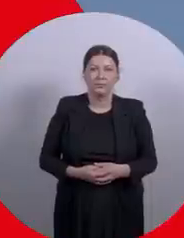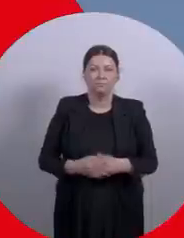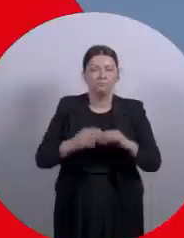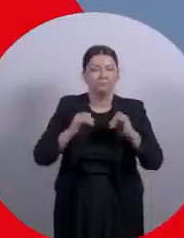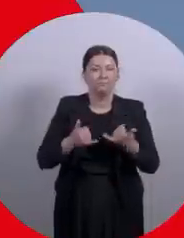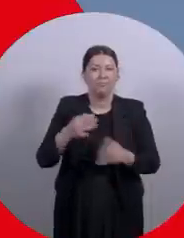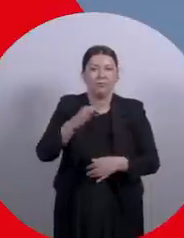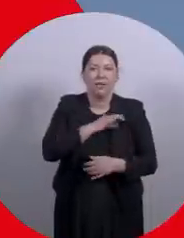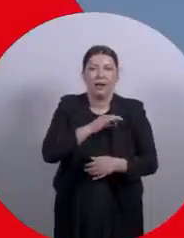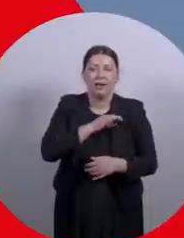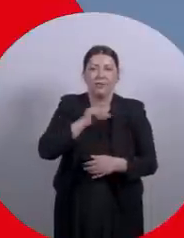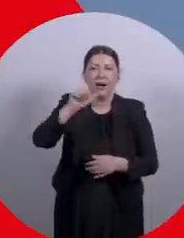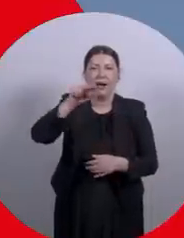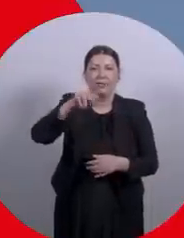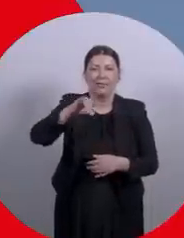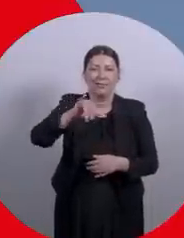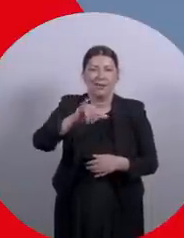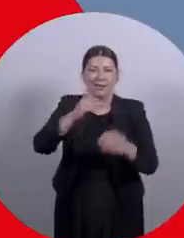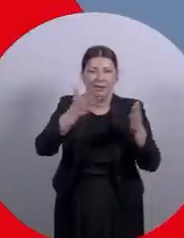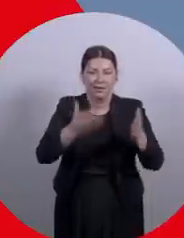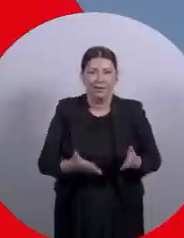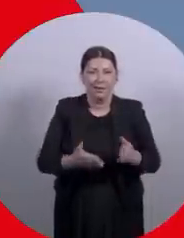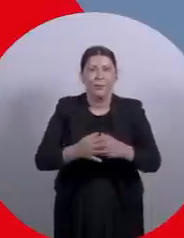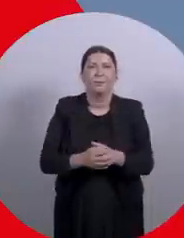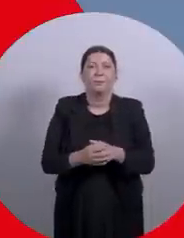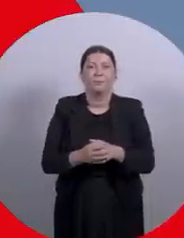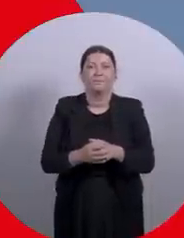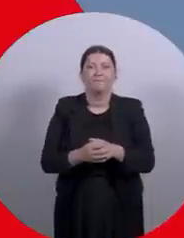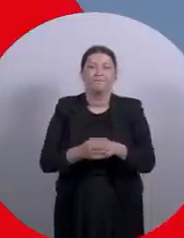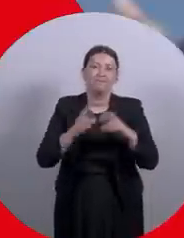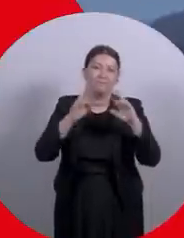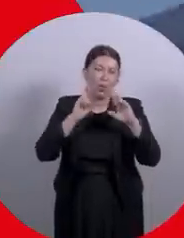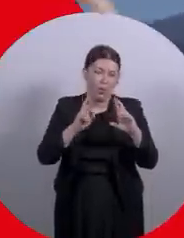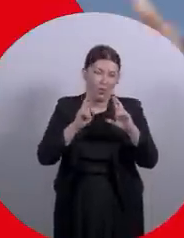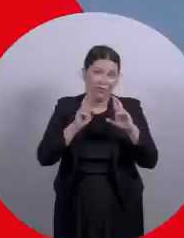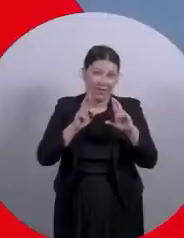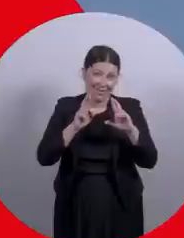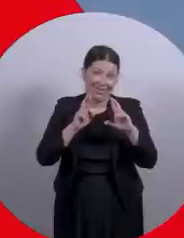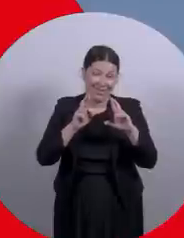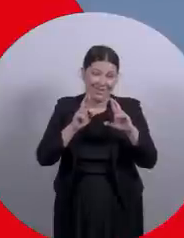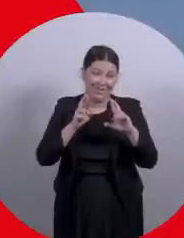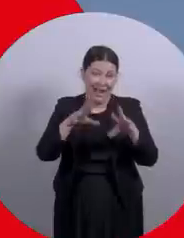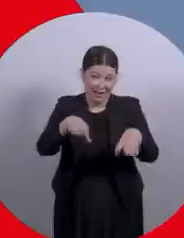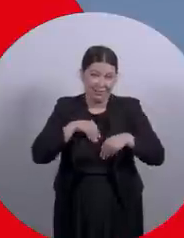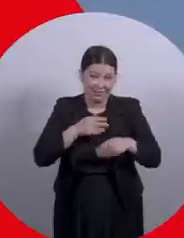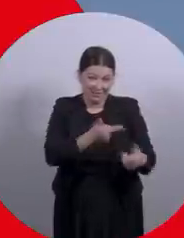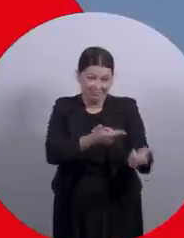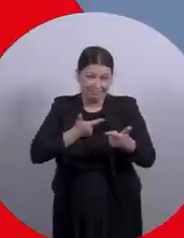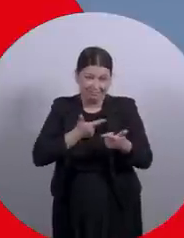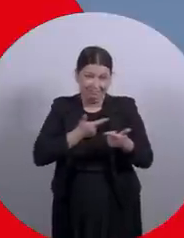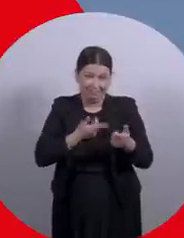und ich hoffe du nimmst meine Einladung auch an du kommst nicht zu mir auf